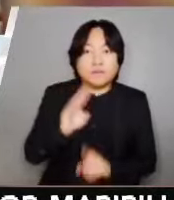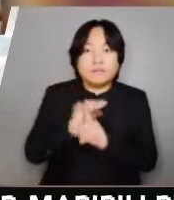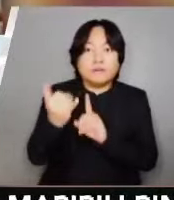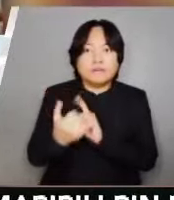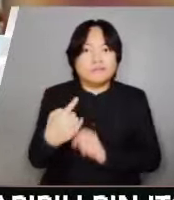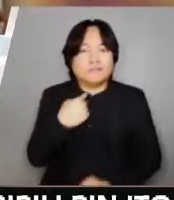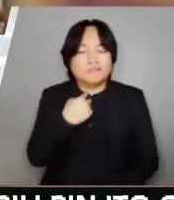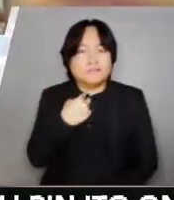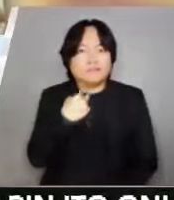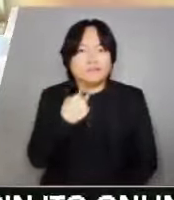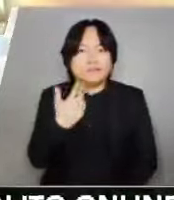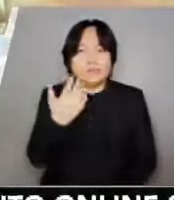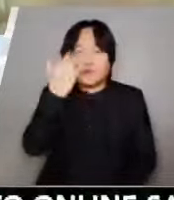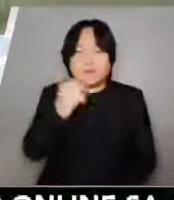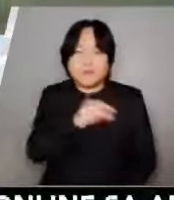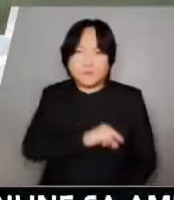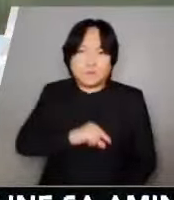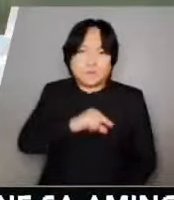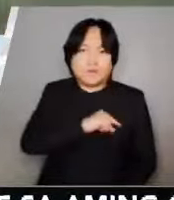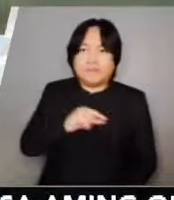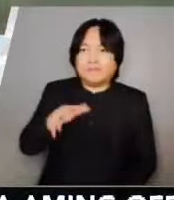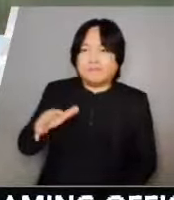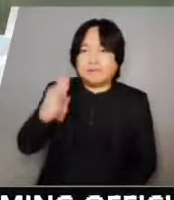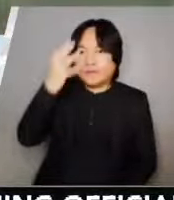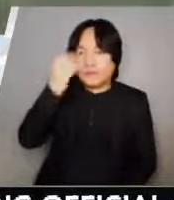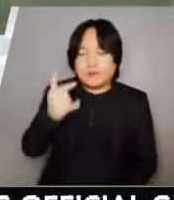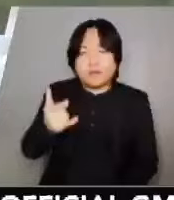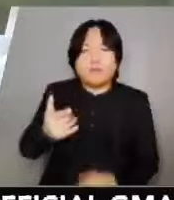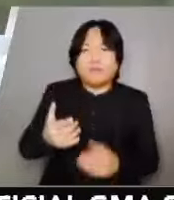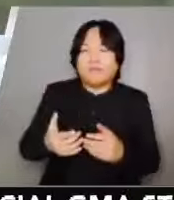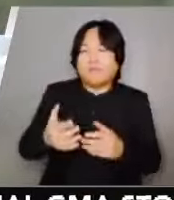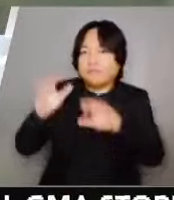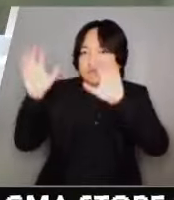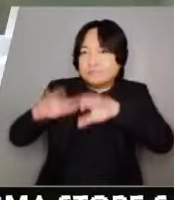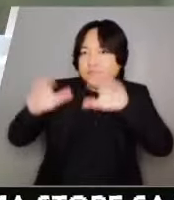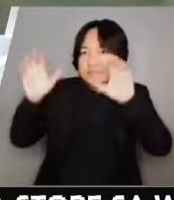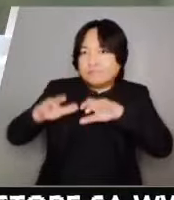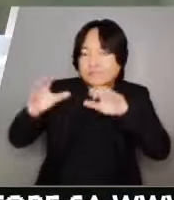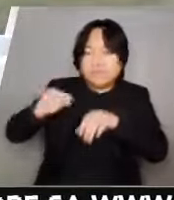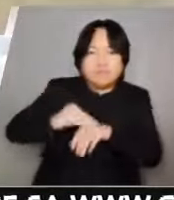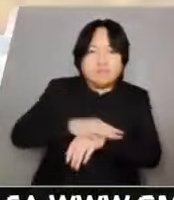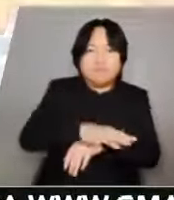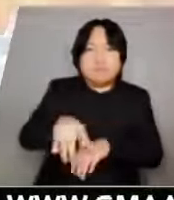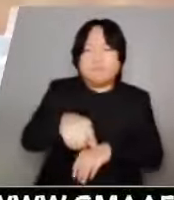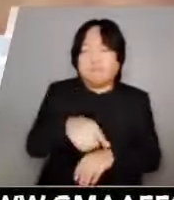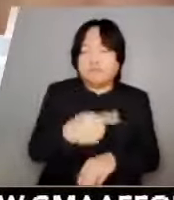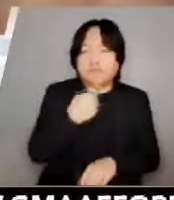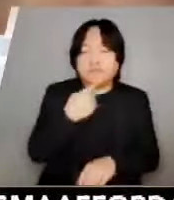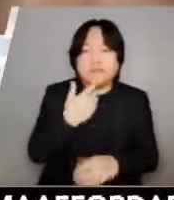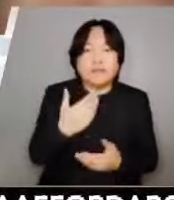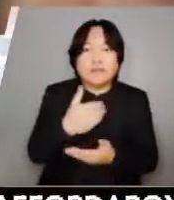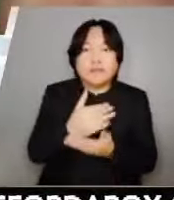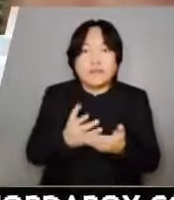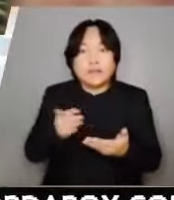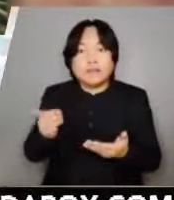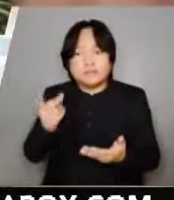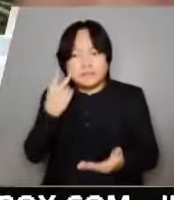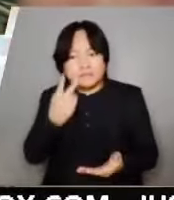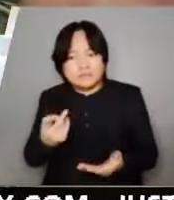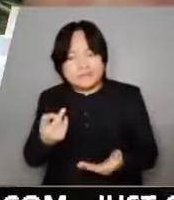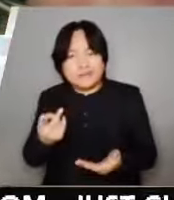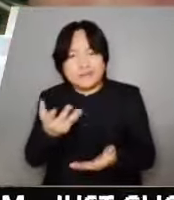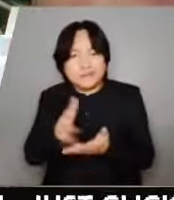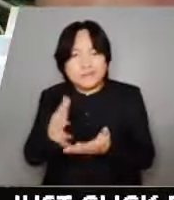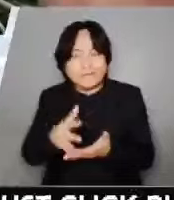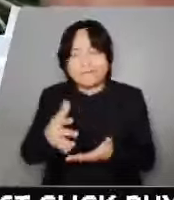ang quality ng mga kamatis ng madalas na pag-ulan. Kaysa tuluyang masayang, pinupulot ng ilang napapadaan ang mga itinapon na